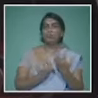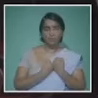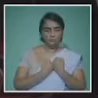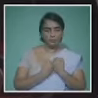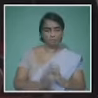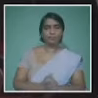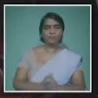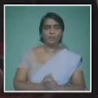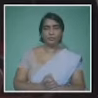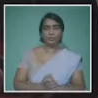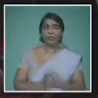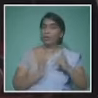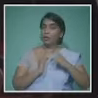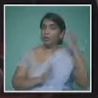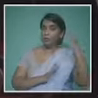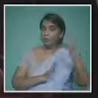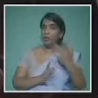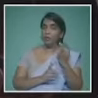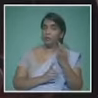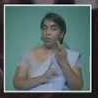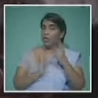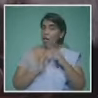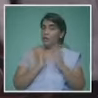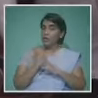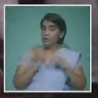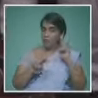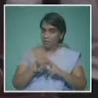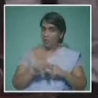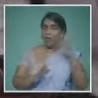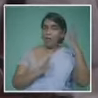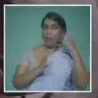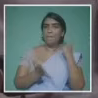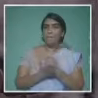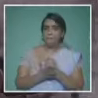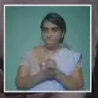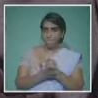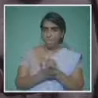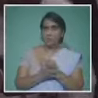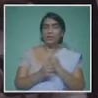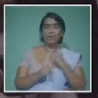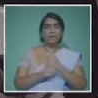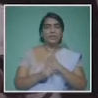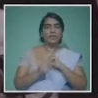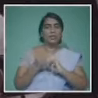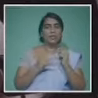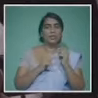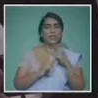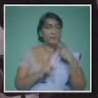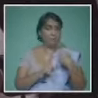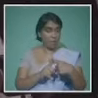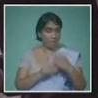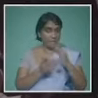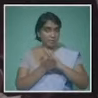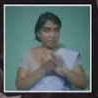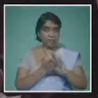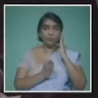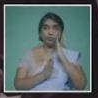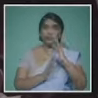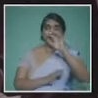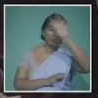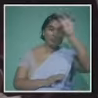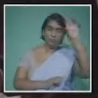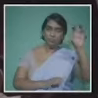වෙනවා. ජාත්‍යන්තර මූල්‍ය අරමුදල ලෝක බැංකුව GSP Plus සහනය විදේශීය රටවල්